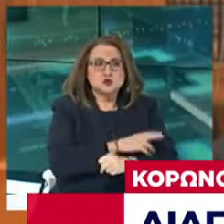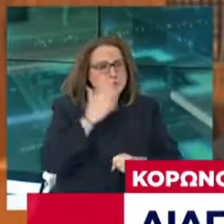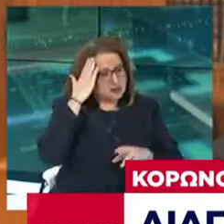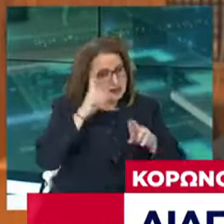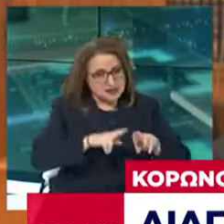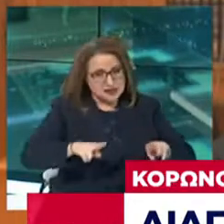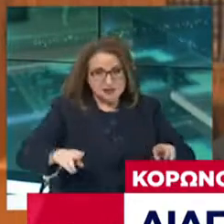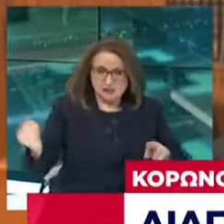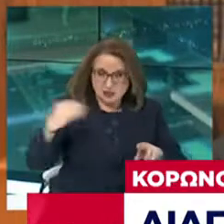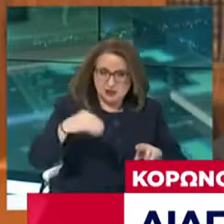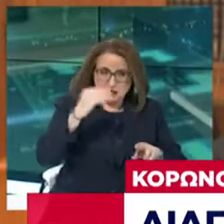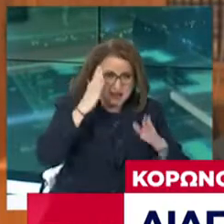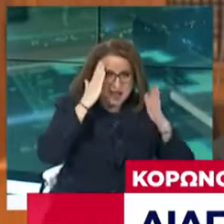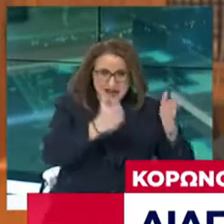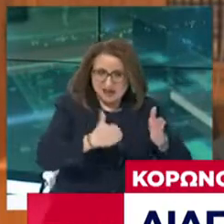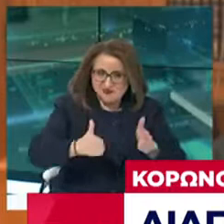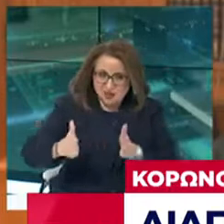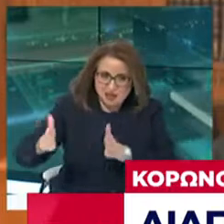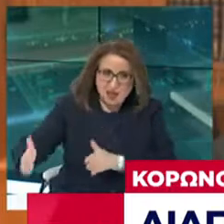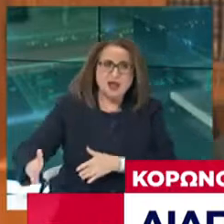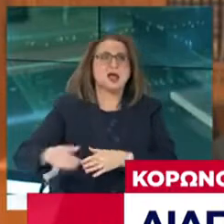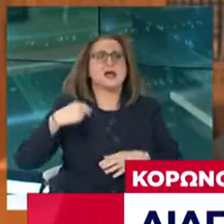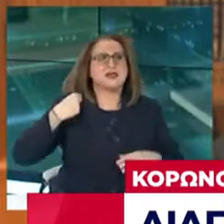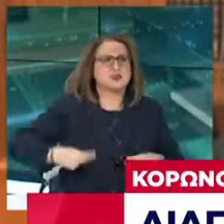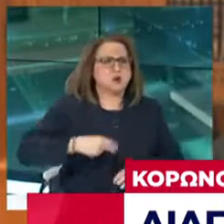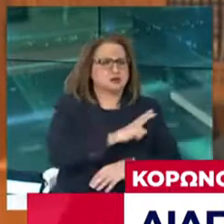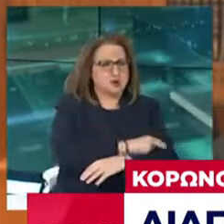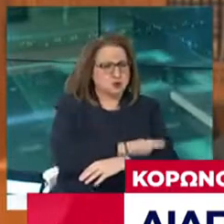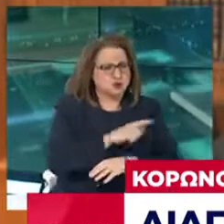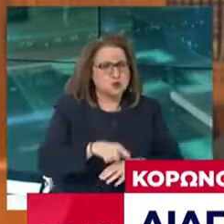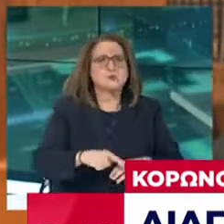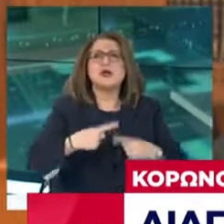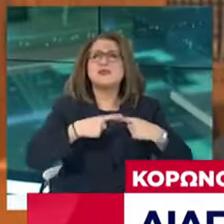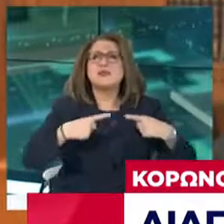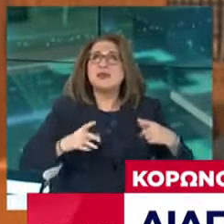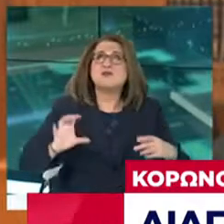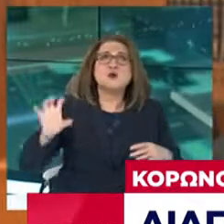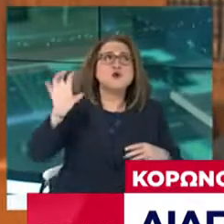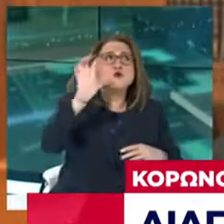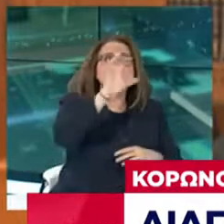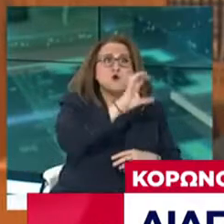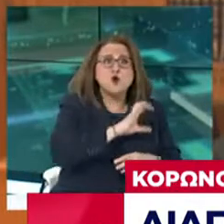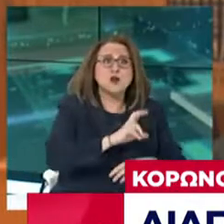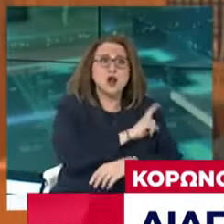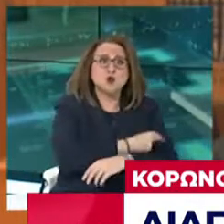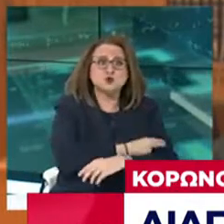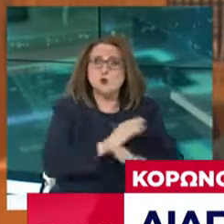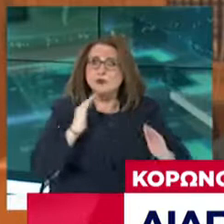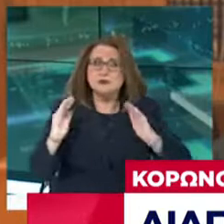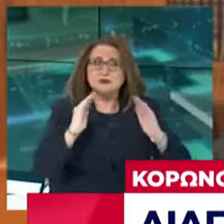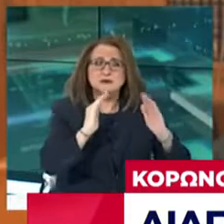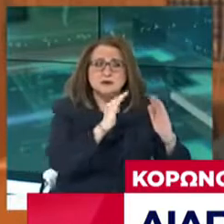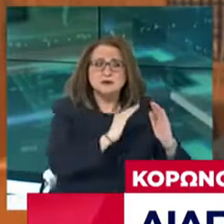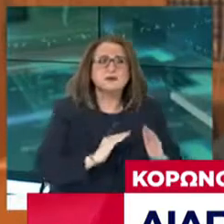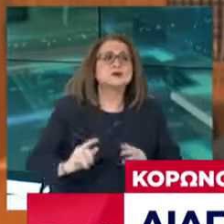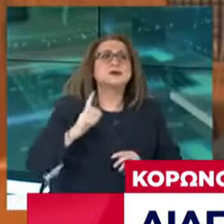θεραπείας των δημόσιων νοσοκομείων και αξιοποιούμε εγκαταστάσεις ιδιωτικών κλινικών σε όλη τη χώρα. Καμία δομή δεν περισσεύει και